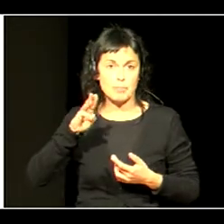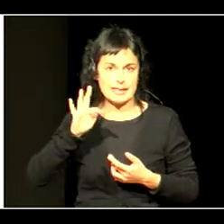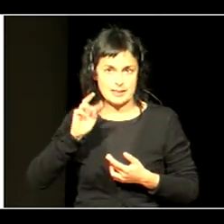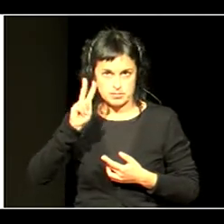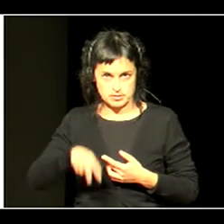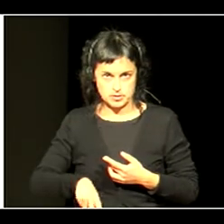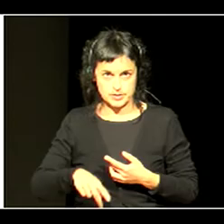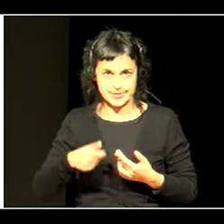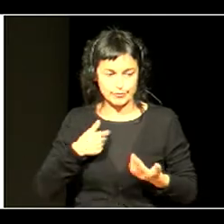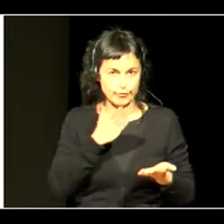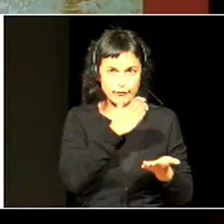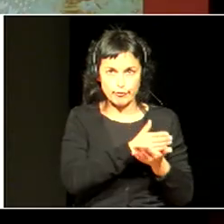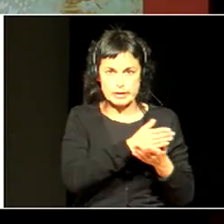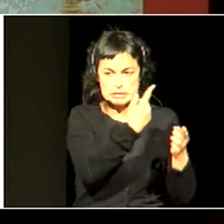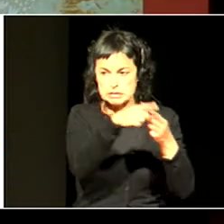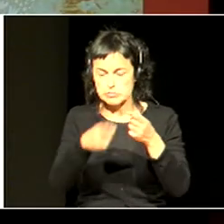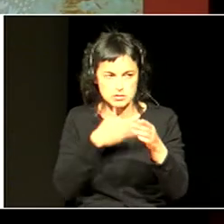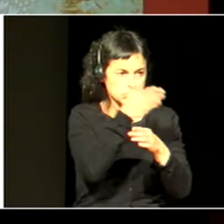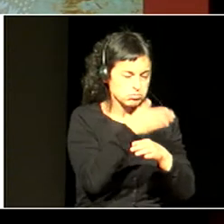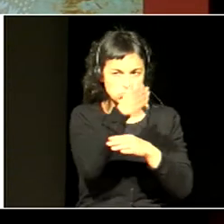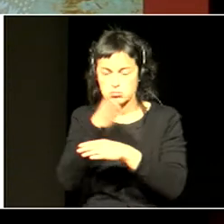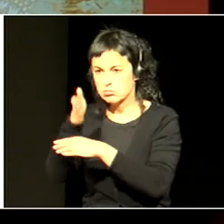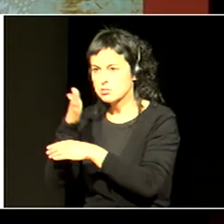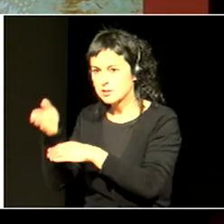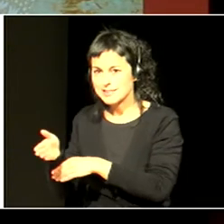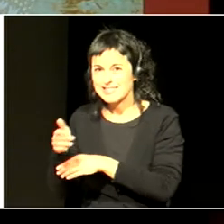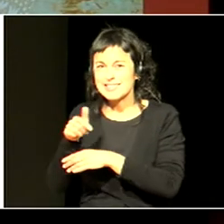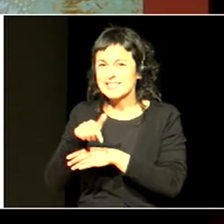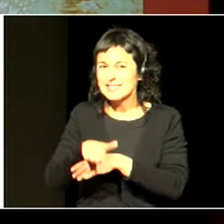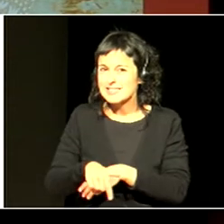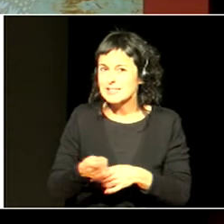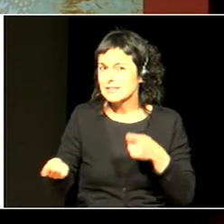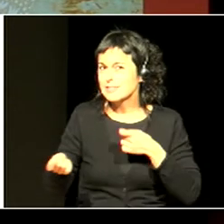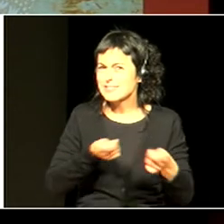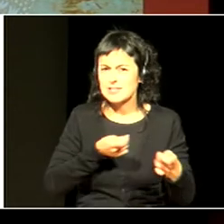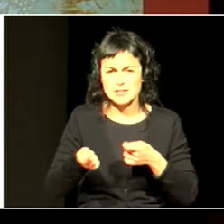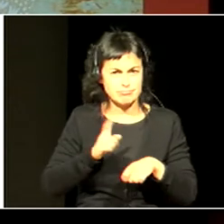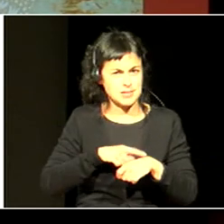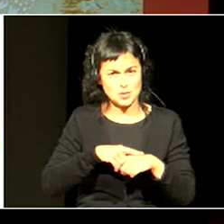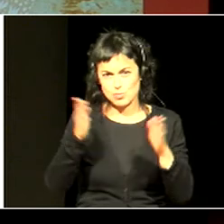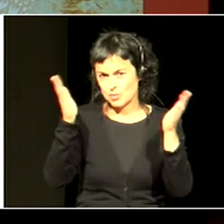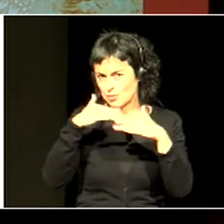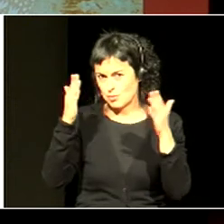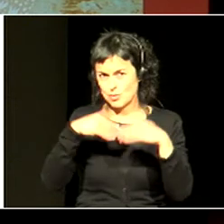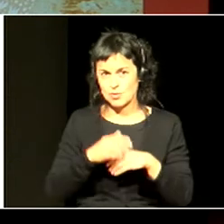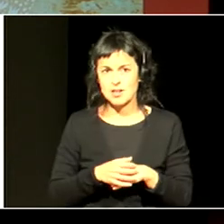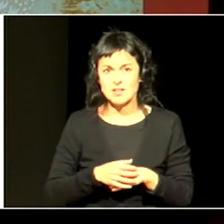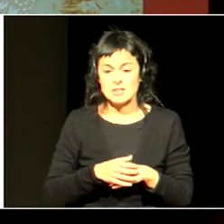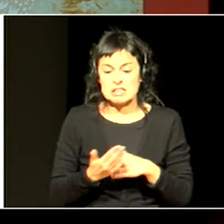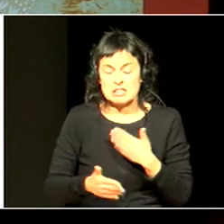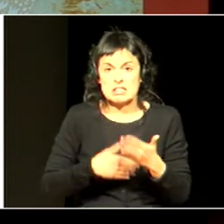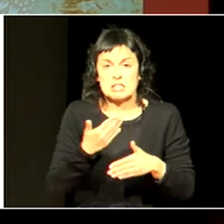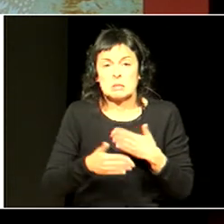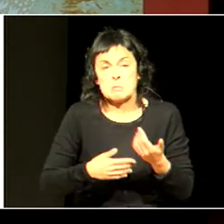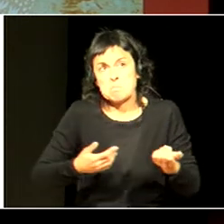gela askotan sartzen naiz eta azkenean hemen ba koordinatzeko denborik ez dago. Gauzak aurrera eramateko, pues bai,